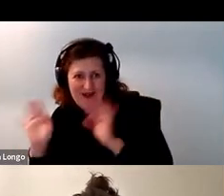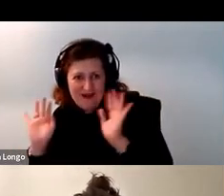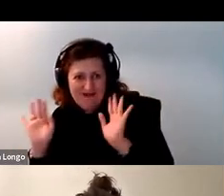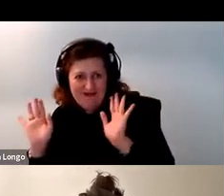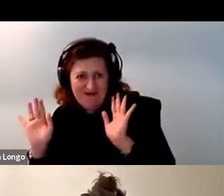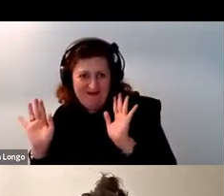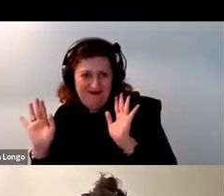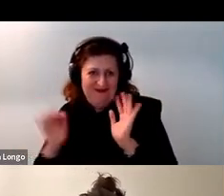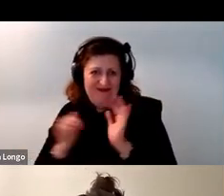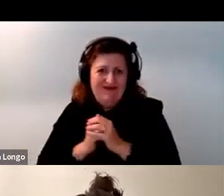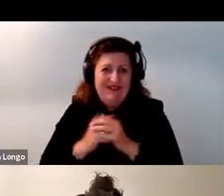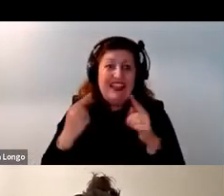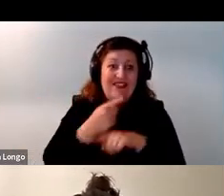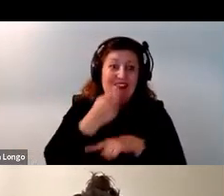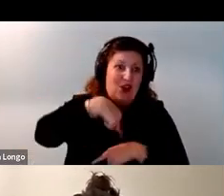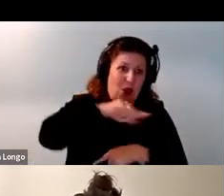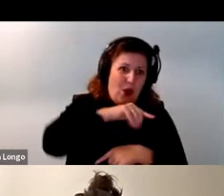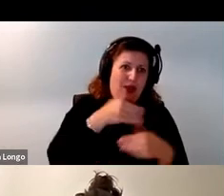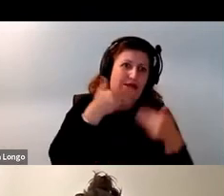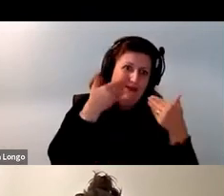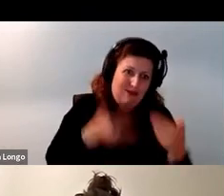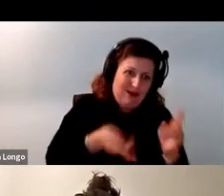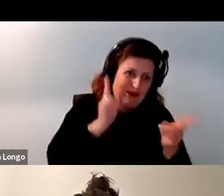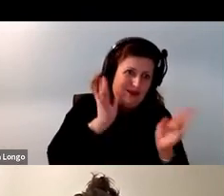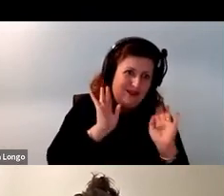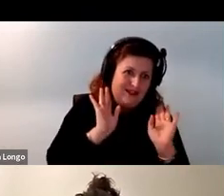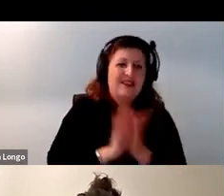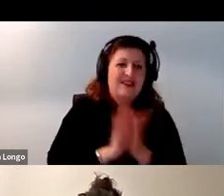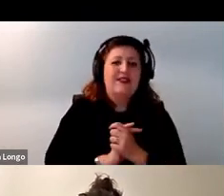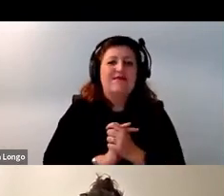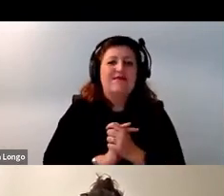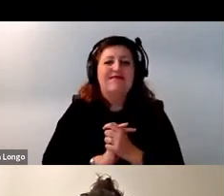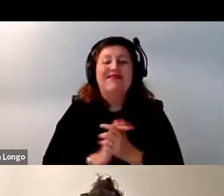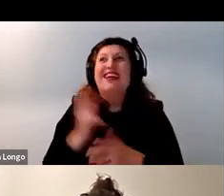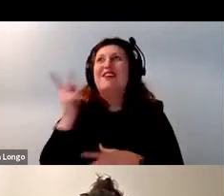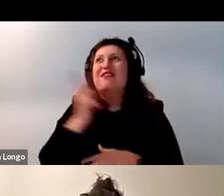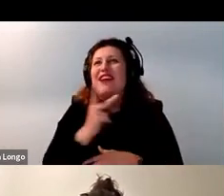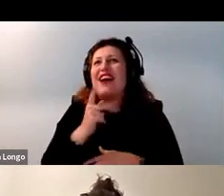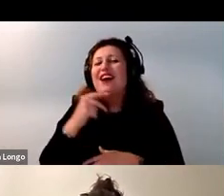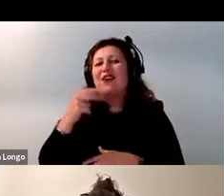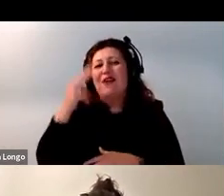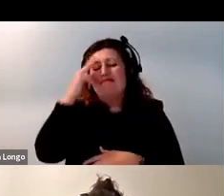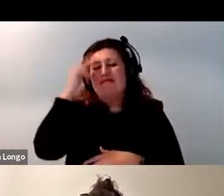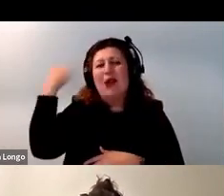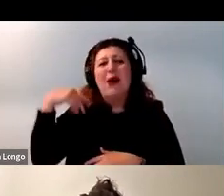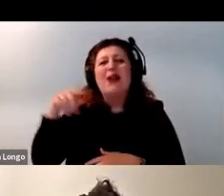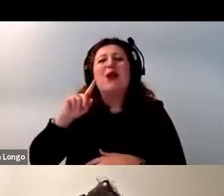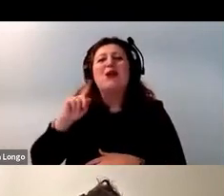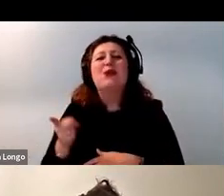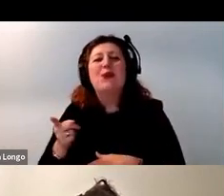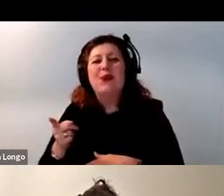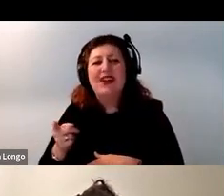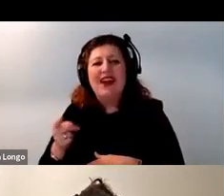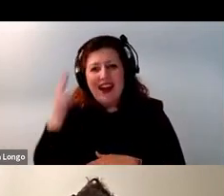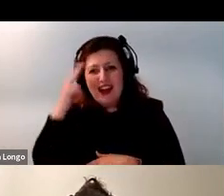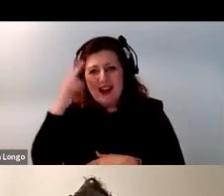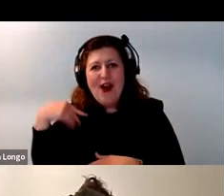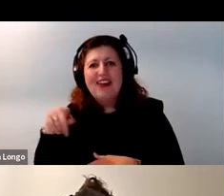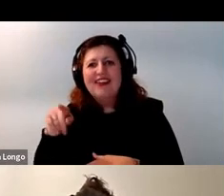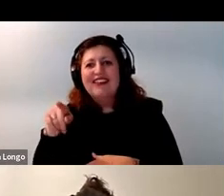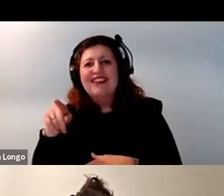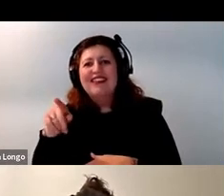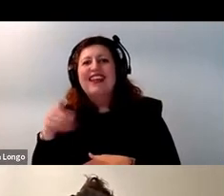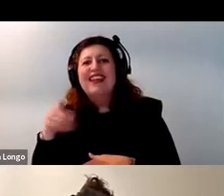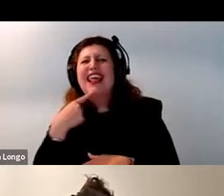abituati voi. Mi ricordo che quando con Giulia nel scegliere, non so se ti ricordi Giulia, con l'ingegnere Cassiririca per scegliere chi